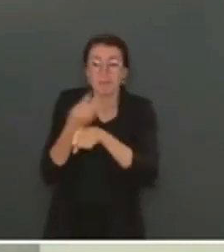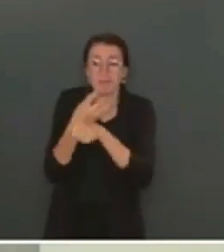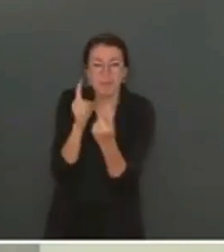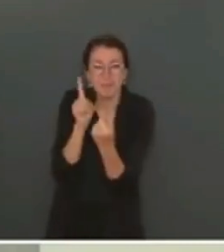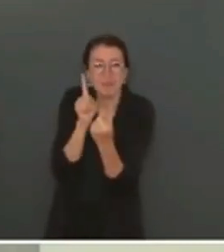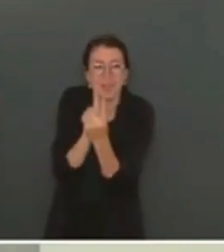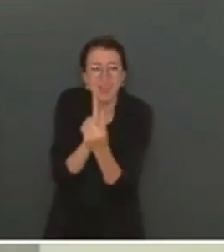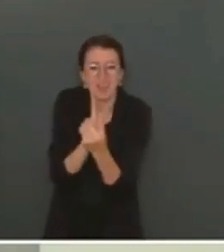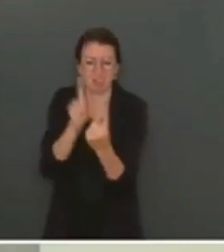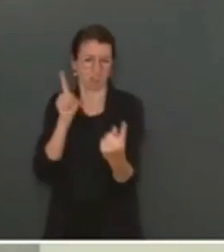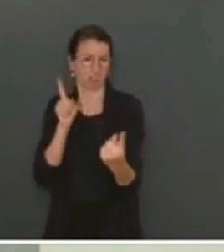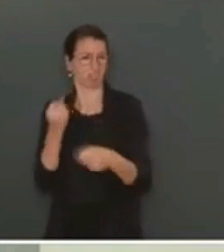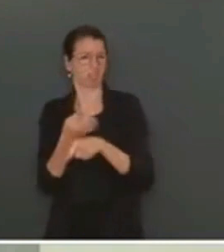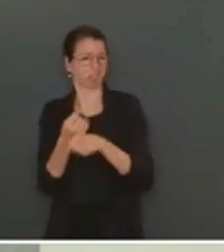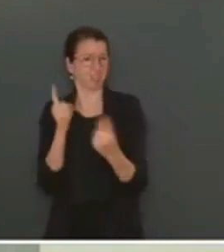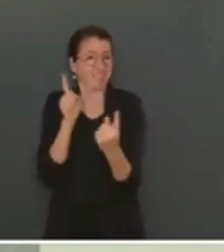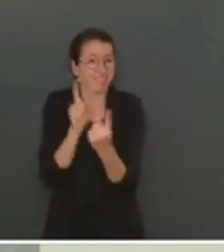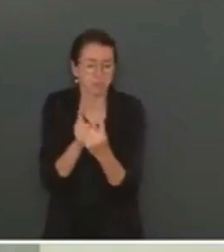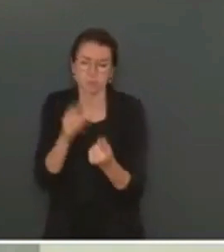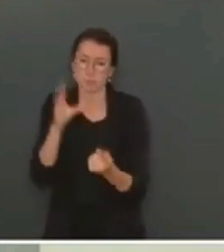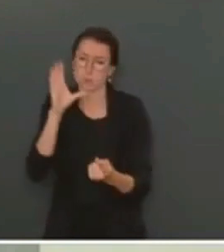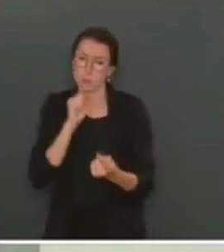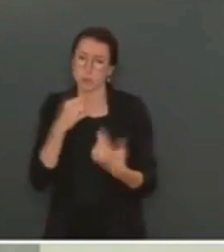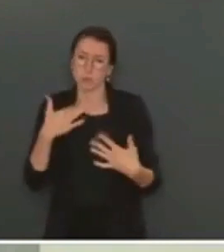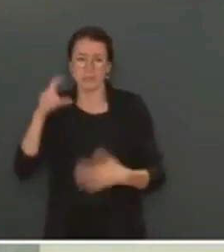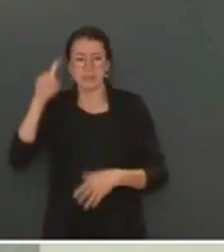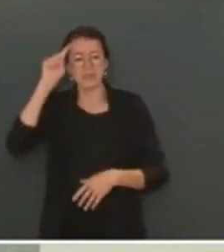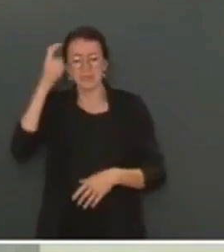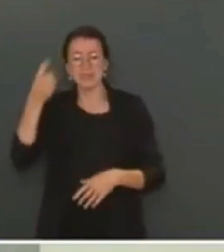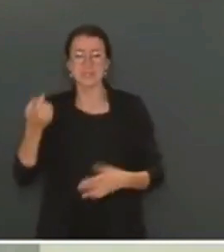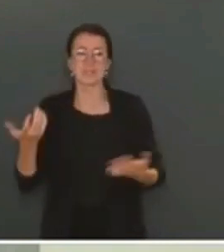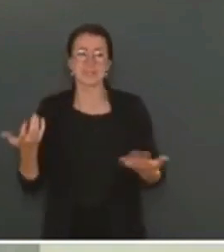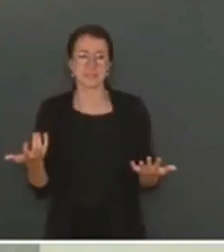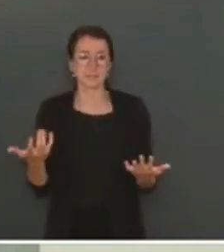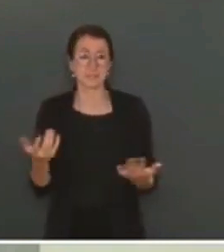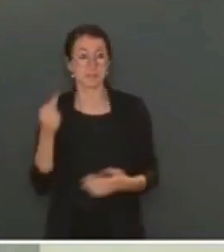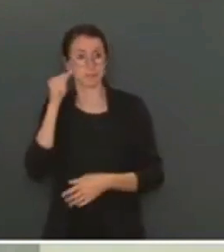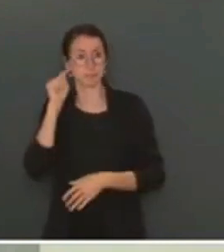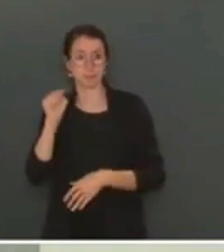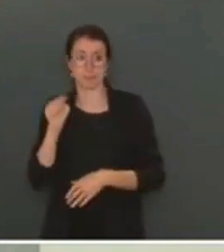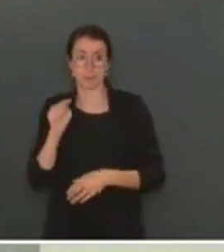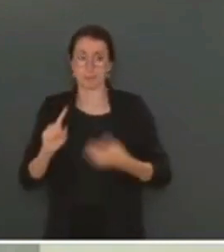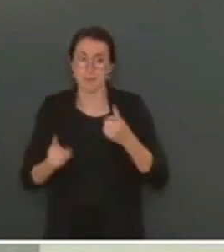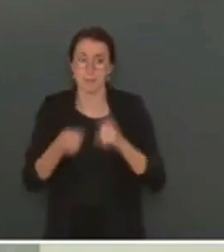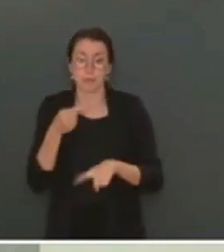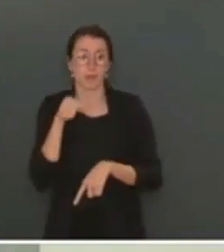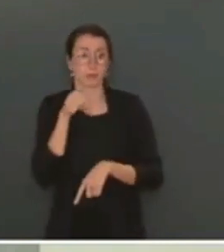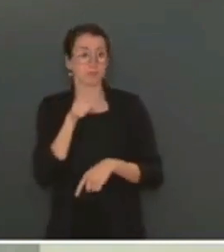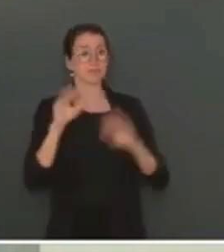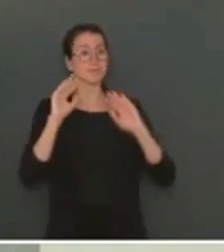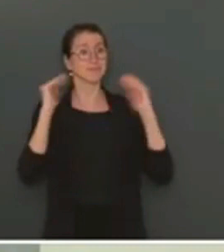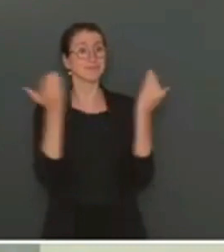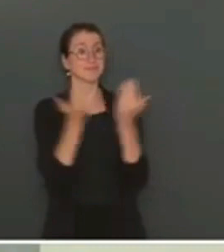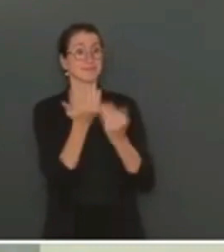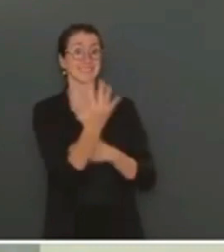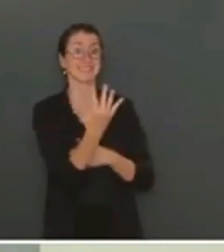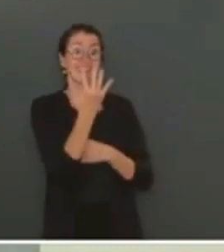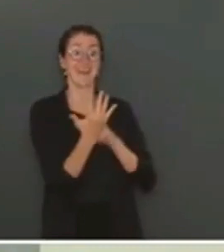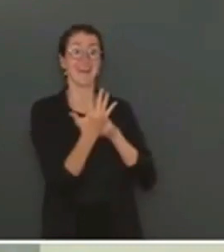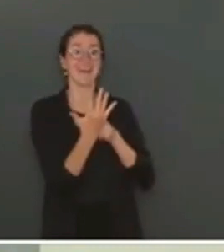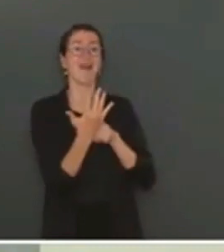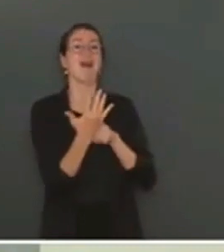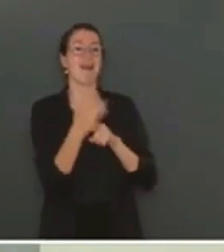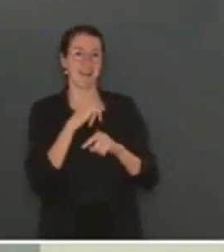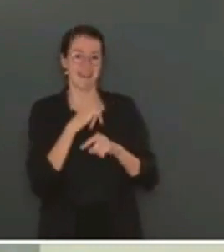distances de sécurité. Et c'est ici qu'intervient la bulle de 5. Il s'agit donc bien de 5 personnes